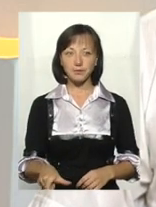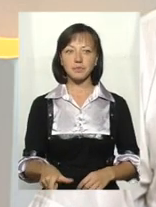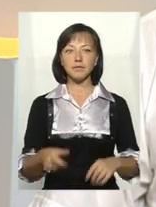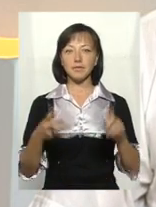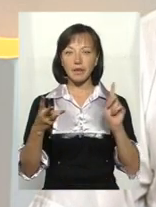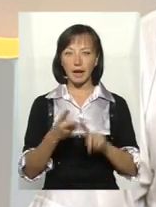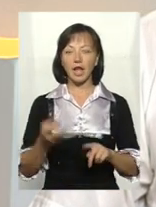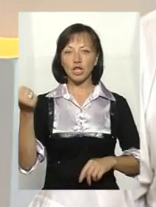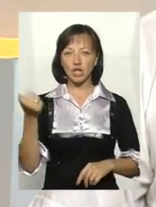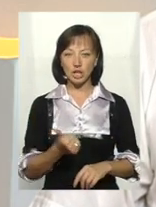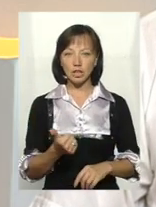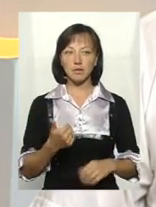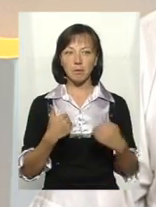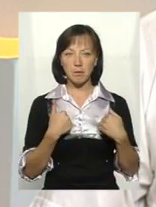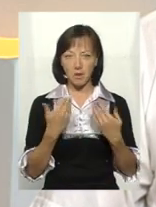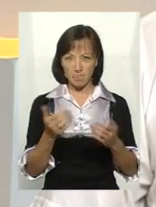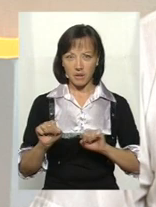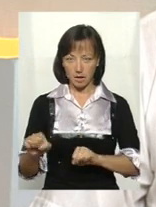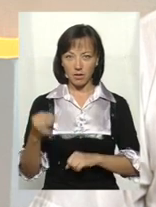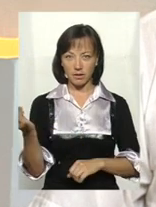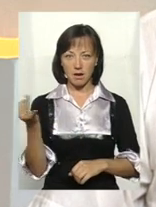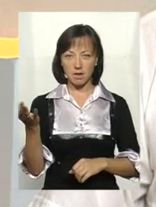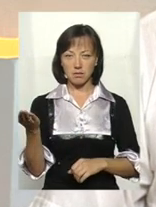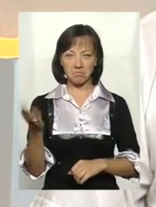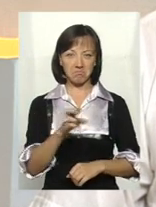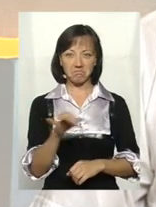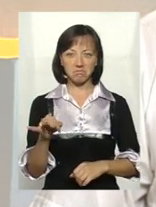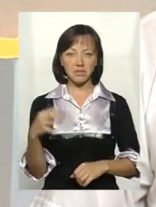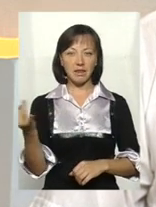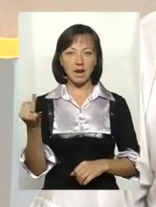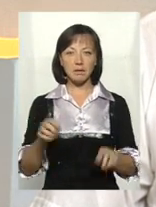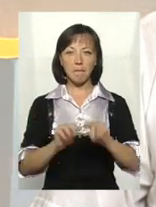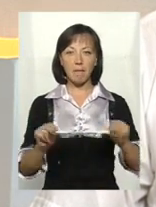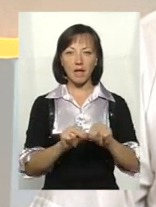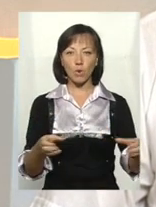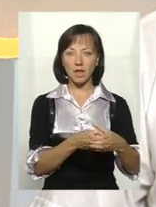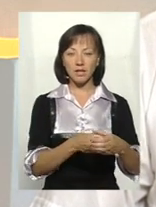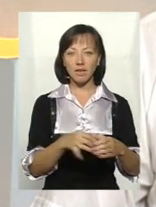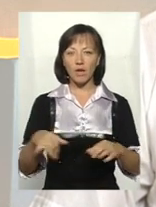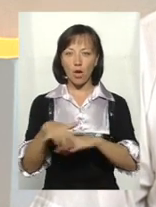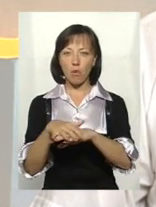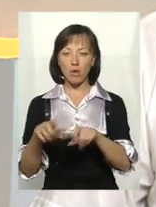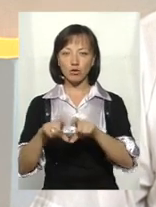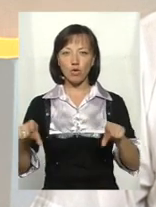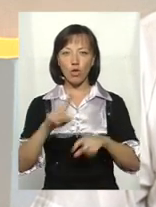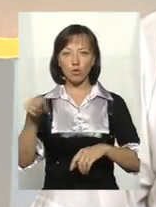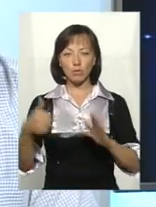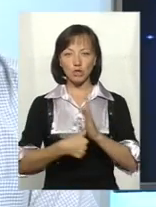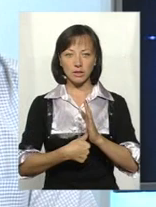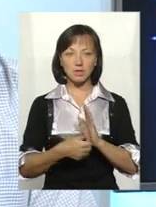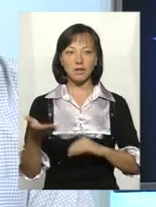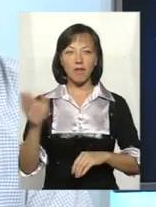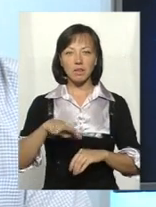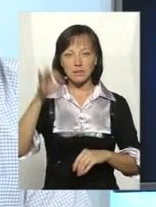третій тиждень вже пішов, ми б його відстаювали інтереси. Інтереси педколективу та громади школи номер 6.